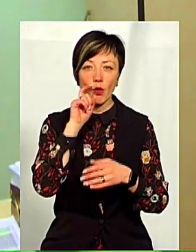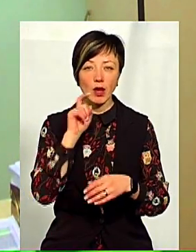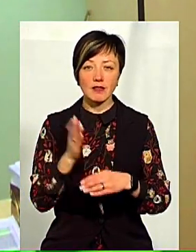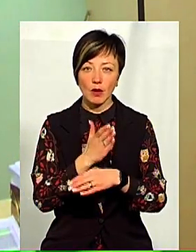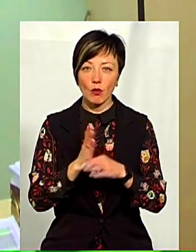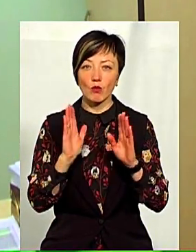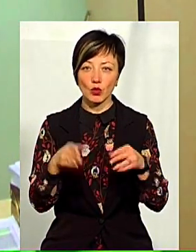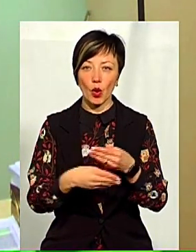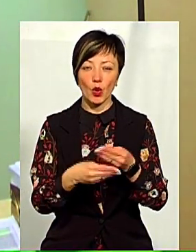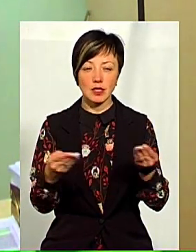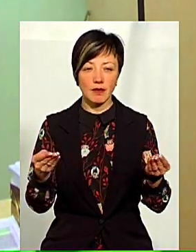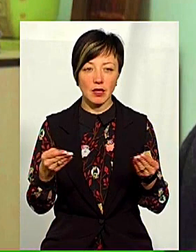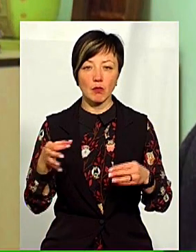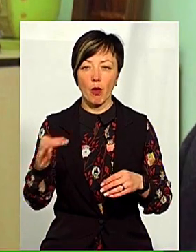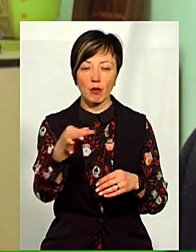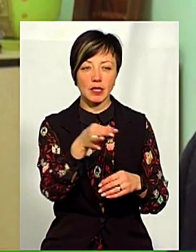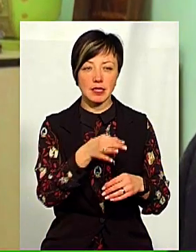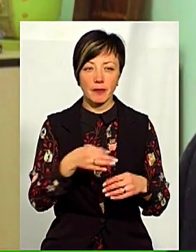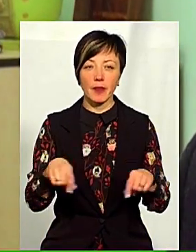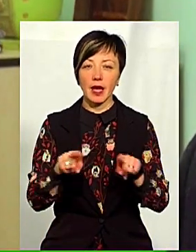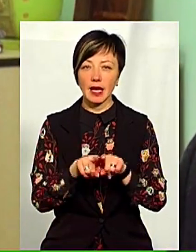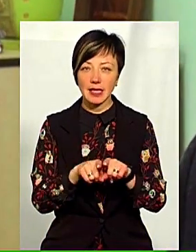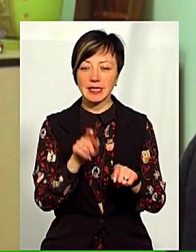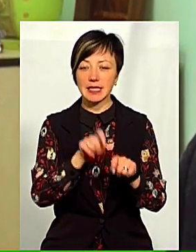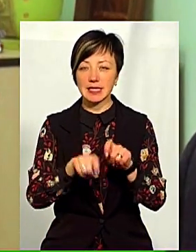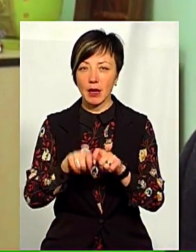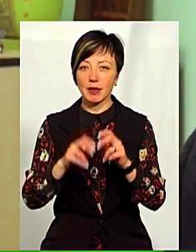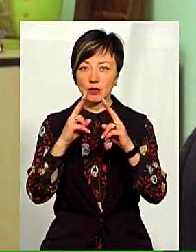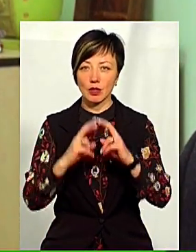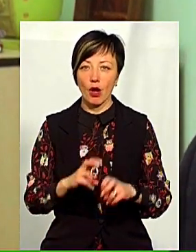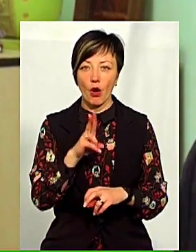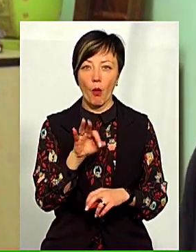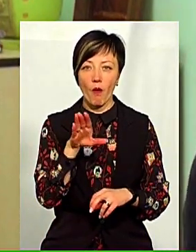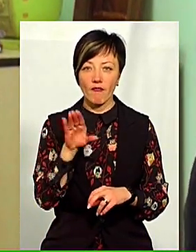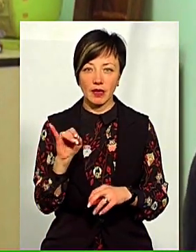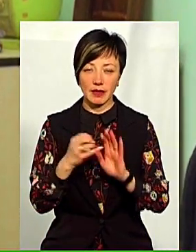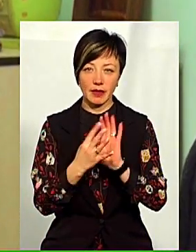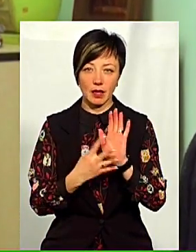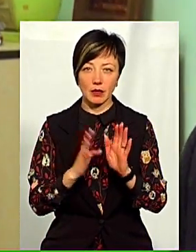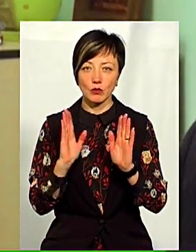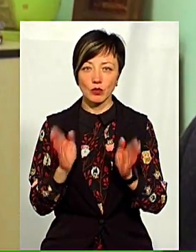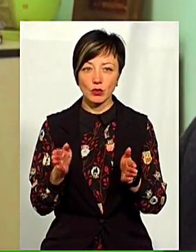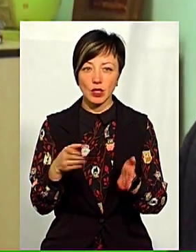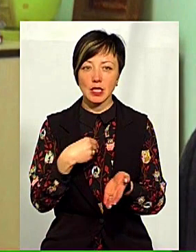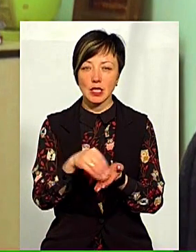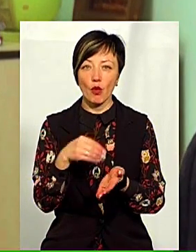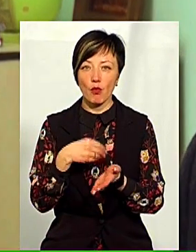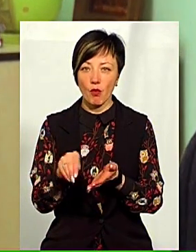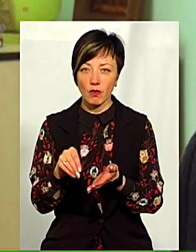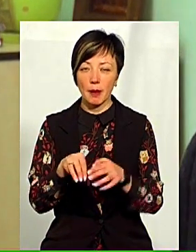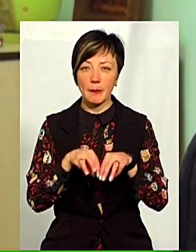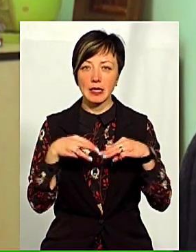виробника будуть роздаватися по областям. Такі системи на дослідження COVID-19 буде